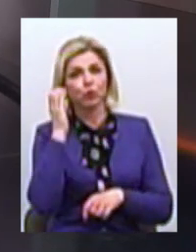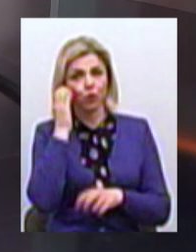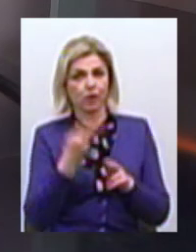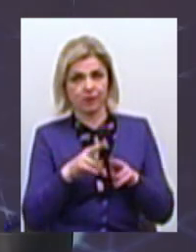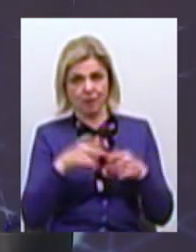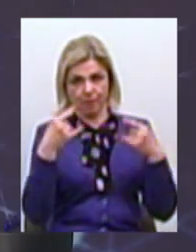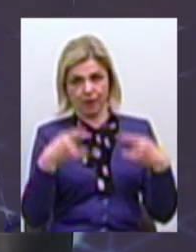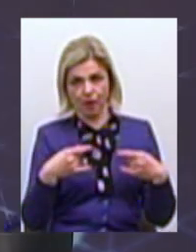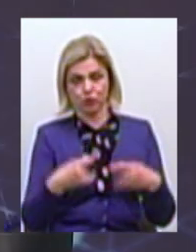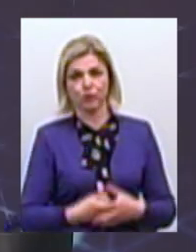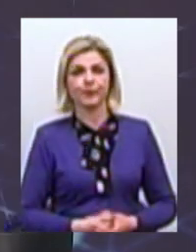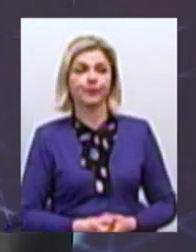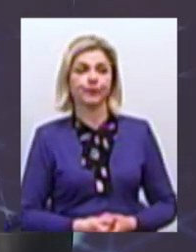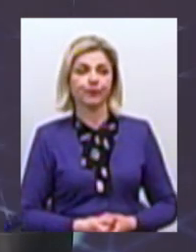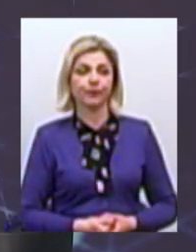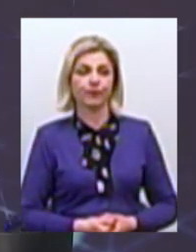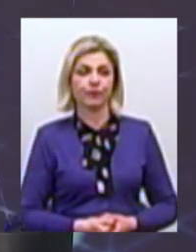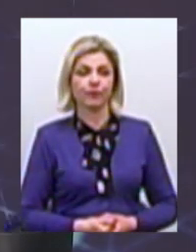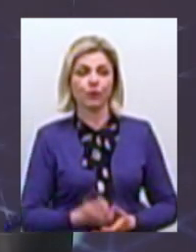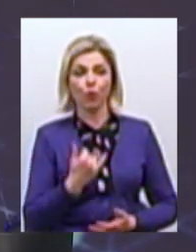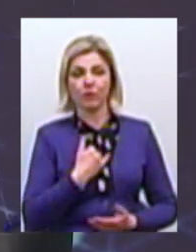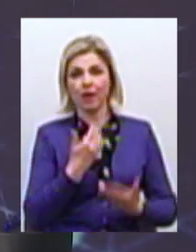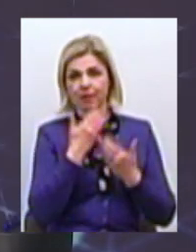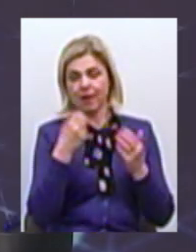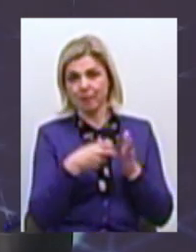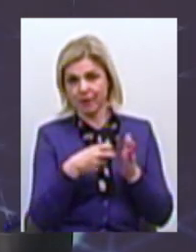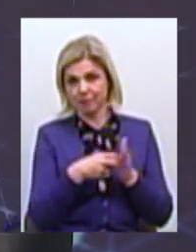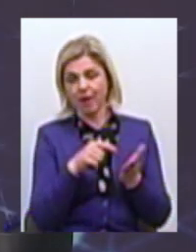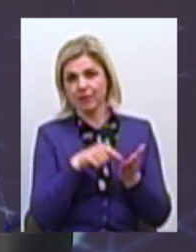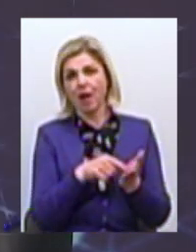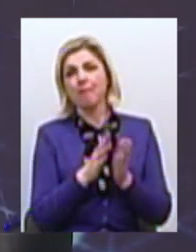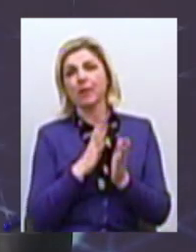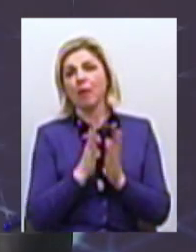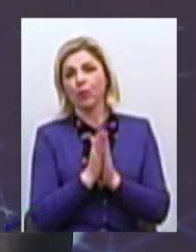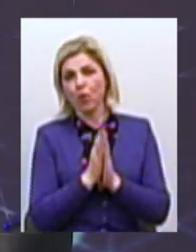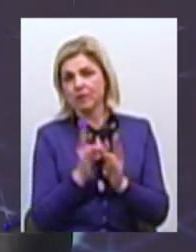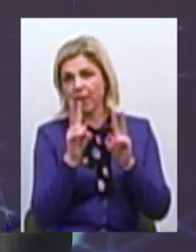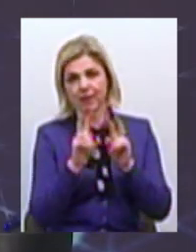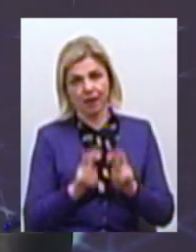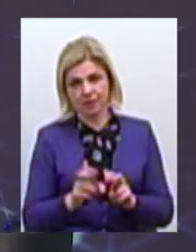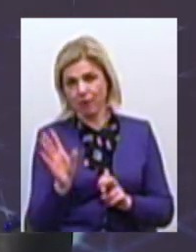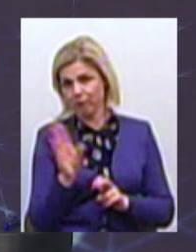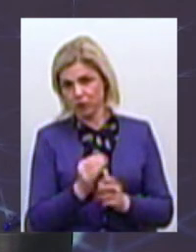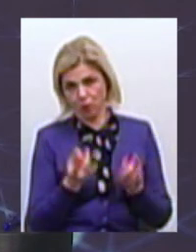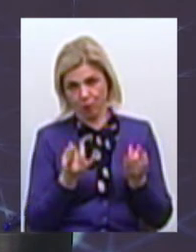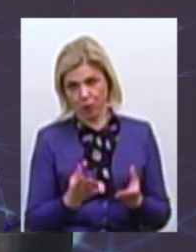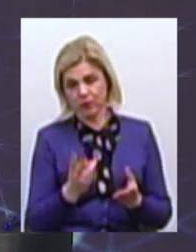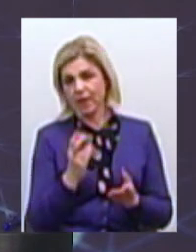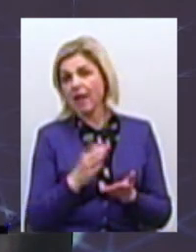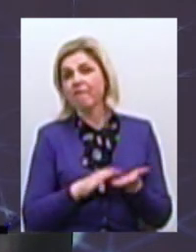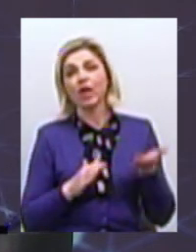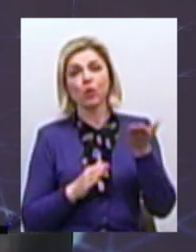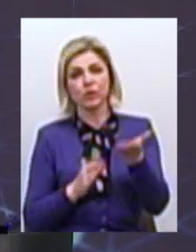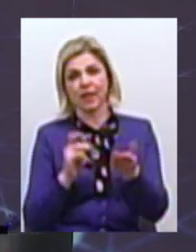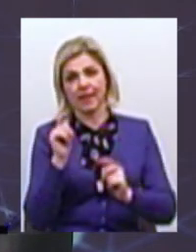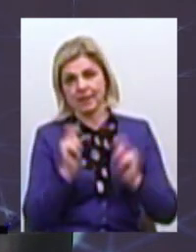Дякую. К сожалению, у меня нет письма этого, чтобы зачитать. Там была просьба не рассматривать. Все просто. Не виносити на сесію. Без